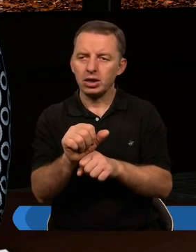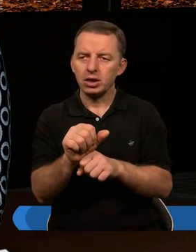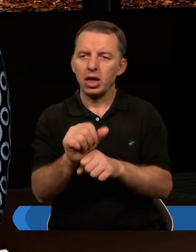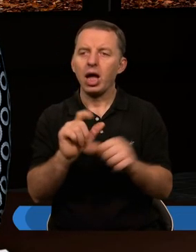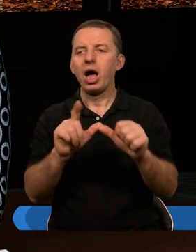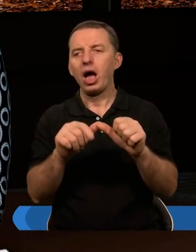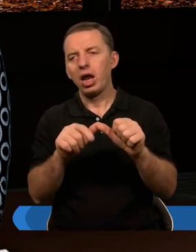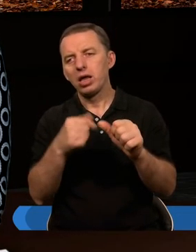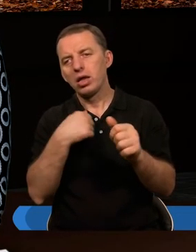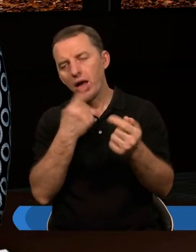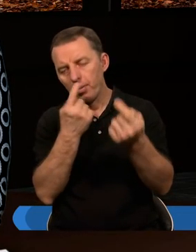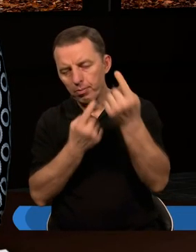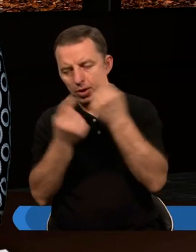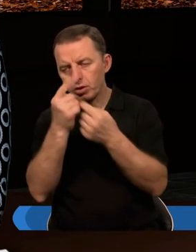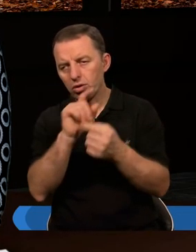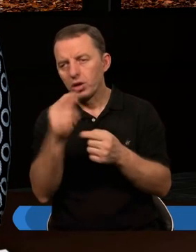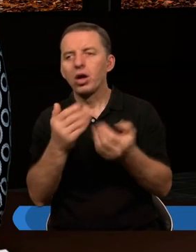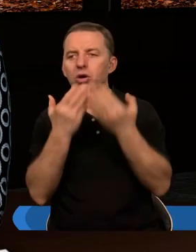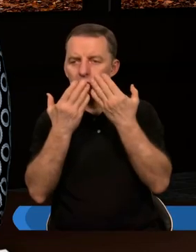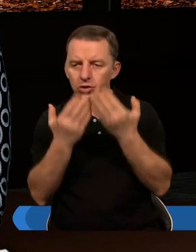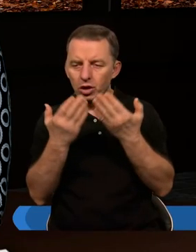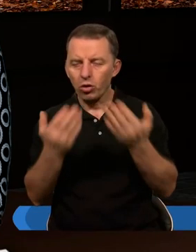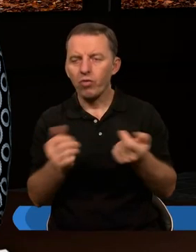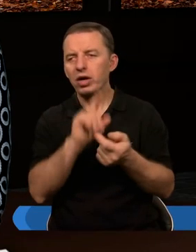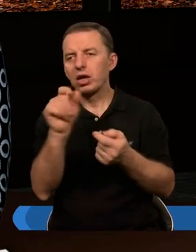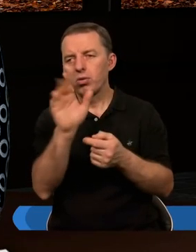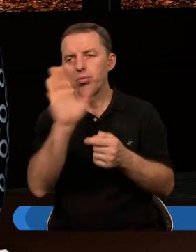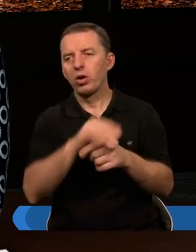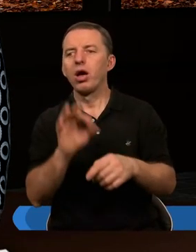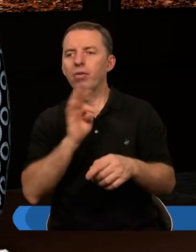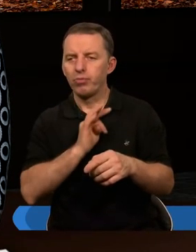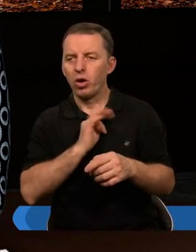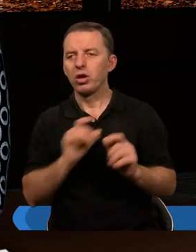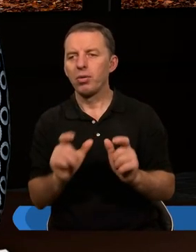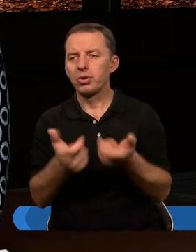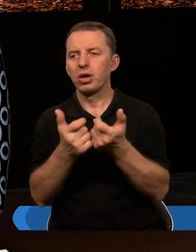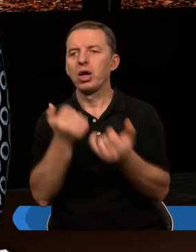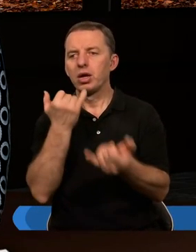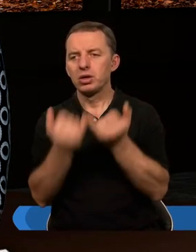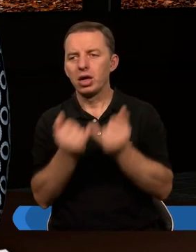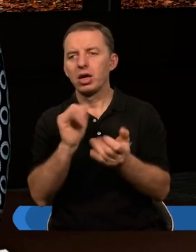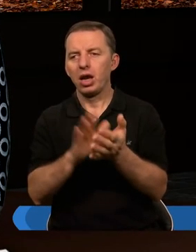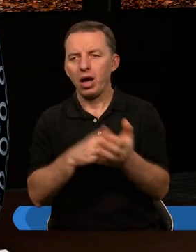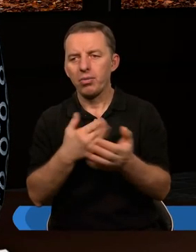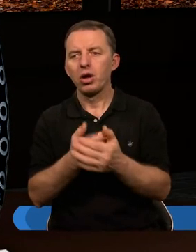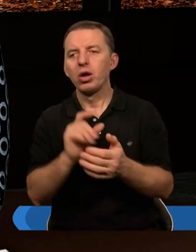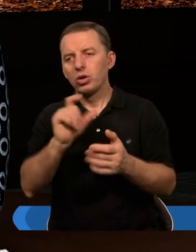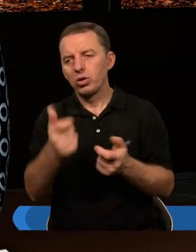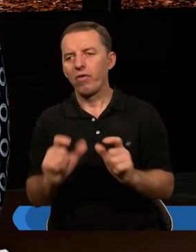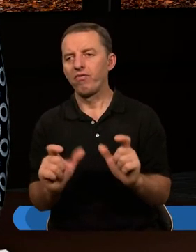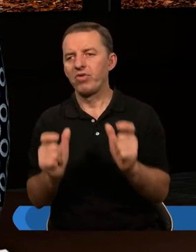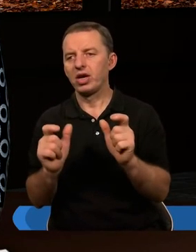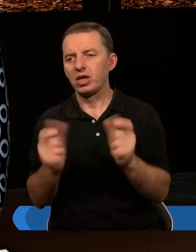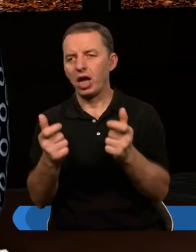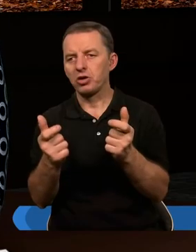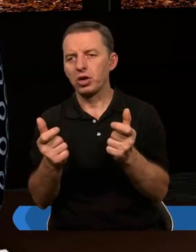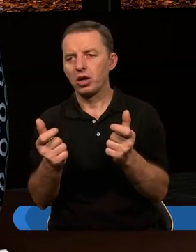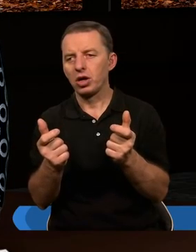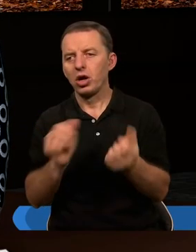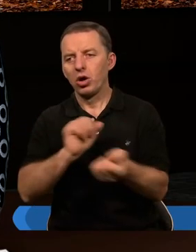Ale ja myślę, że jest dziękować za to Bogu, przynajmniej w moim przypadku, że jeżeli na przykład coś takiego się wydarza,